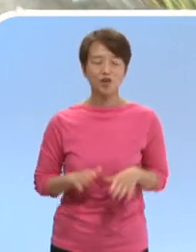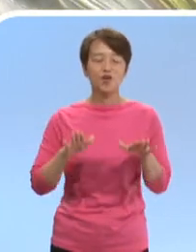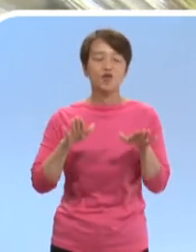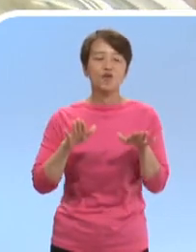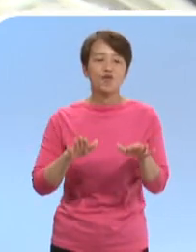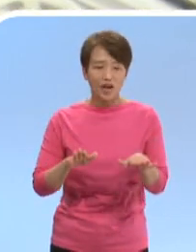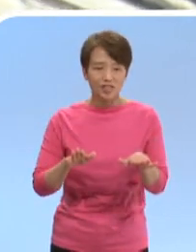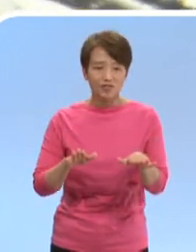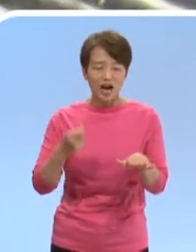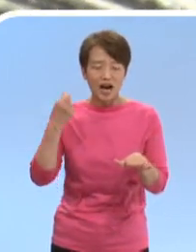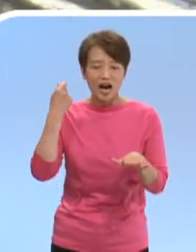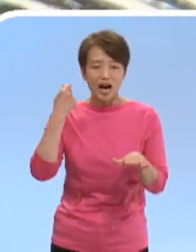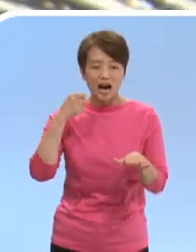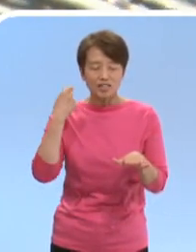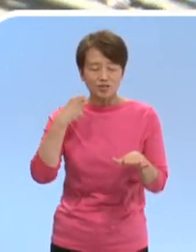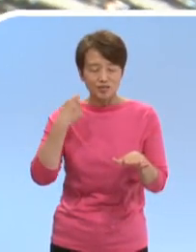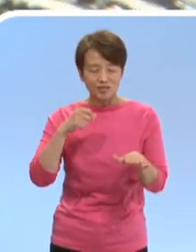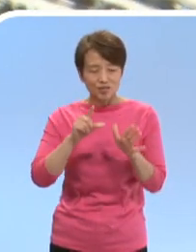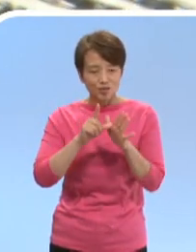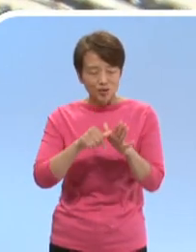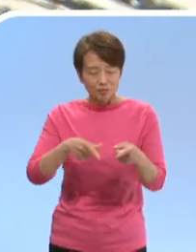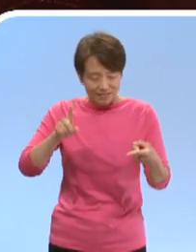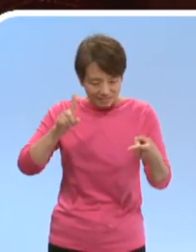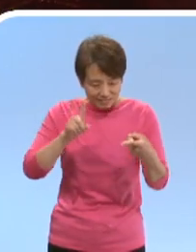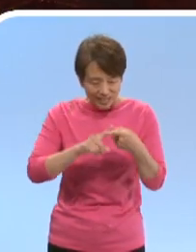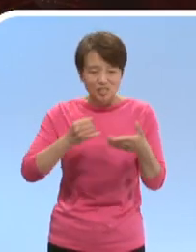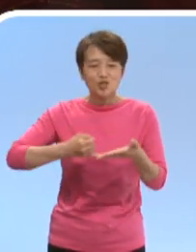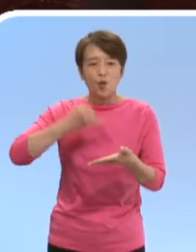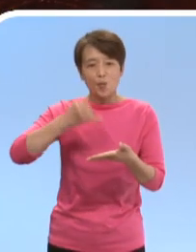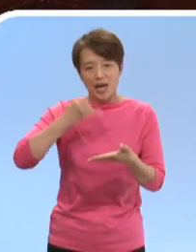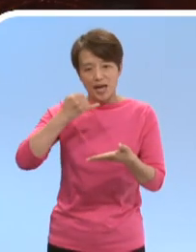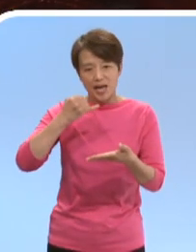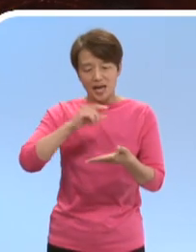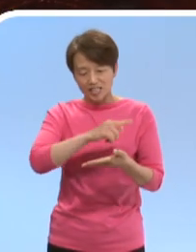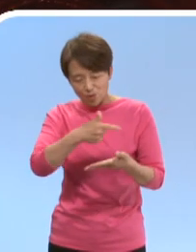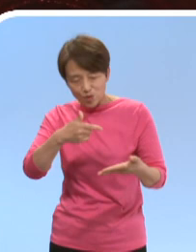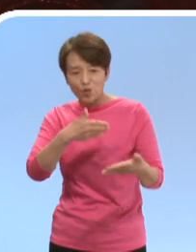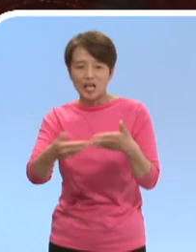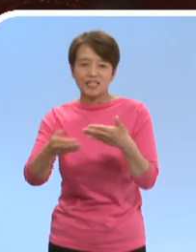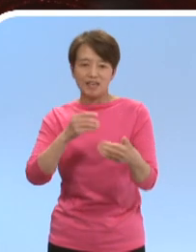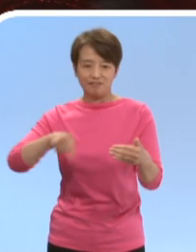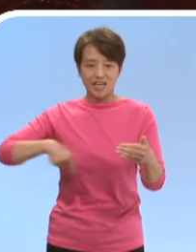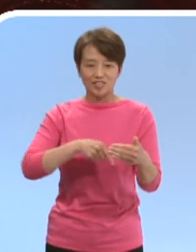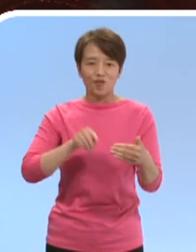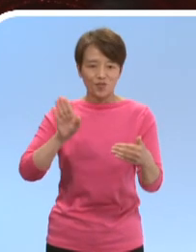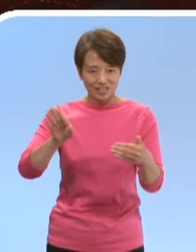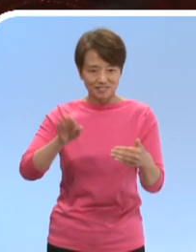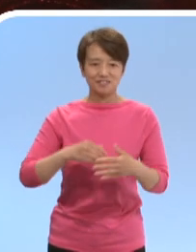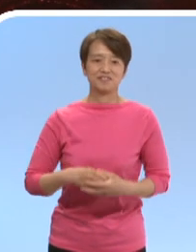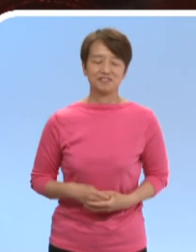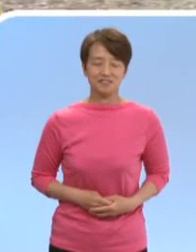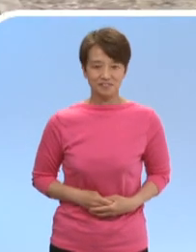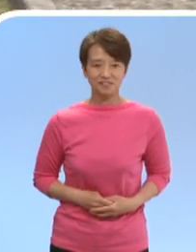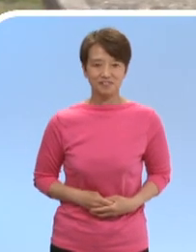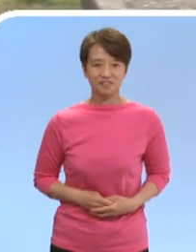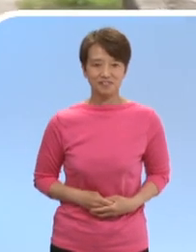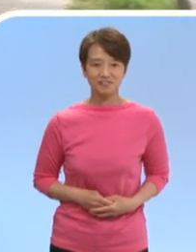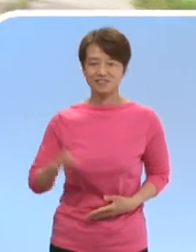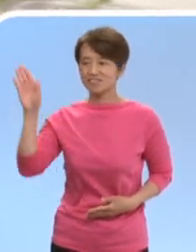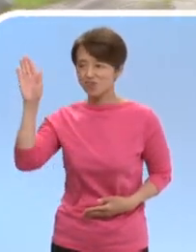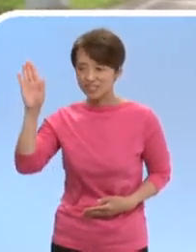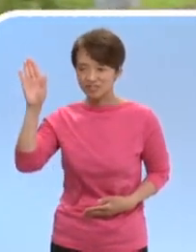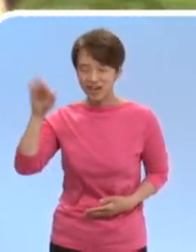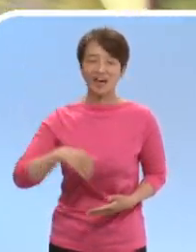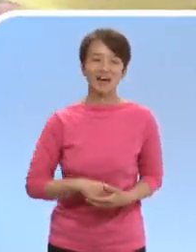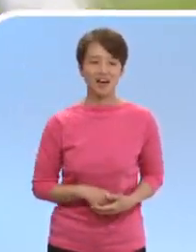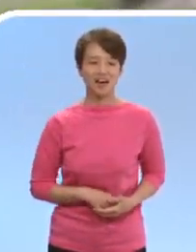今回は暑い夏に食べたいそうめんについていろいろ体験できるフィーパビ。 いらっしゃいました、いらっ